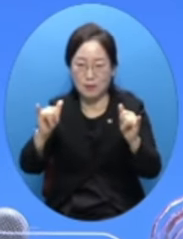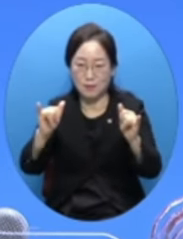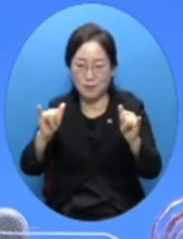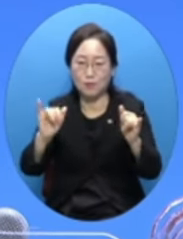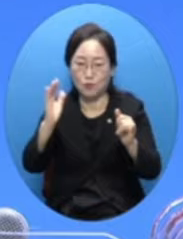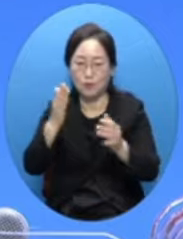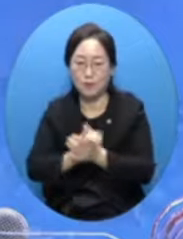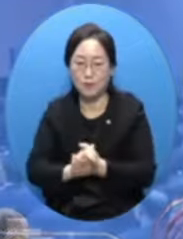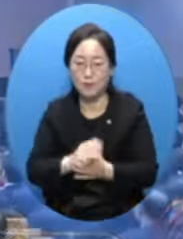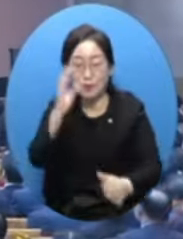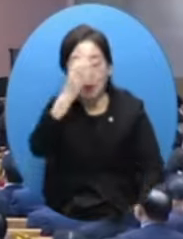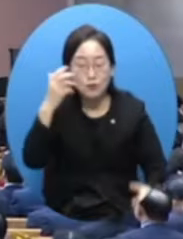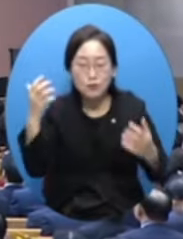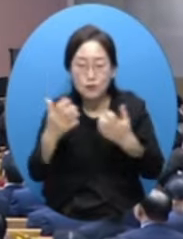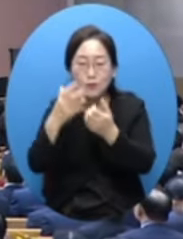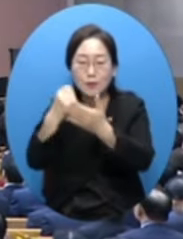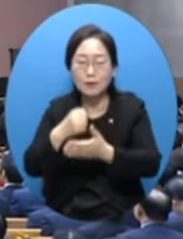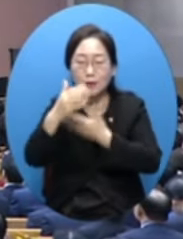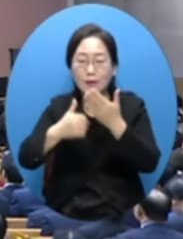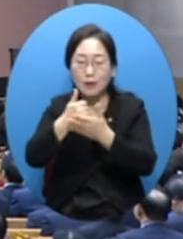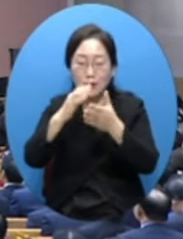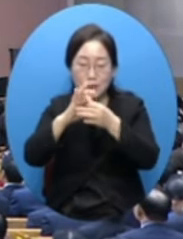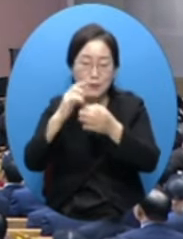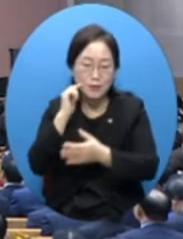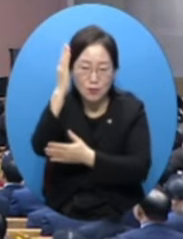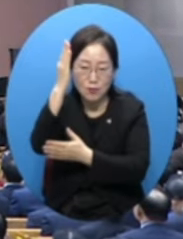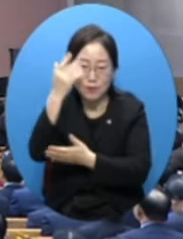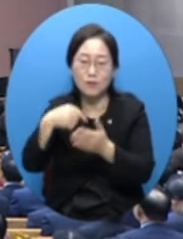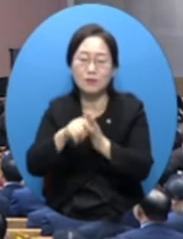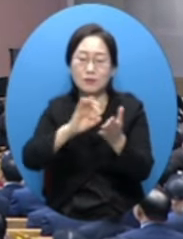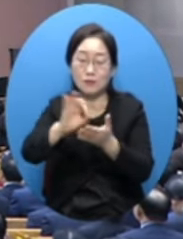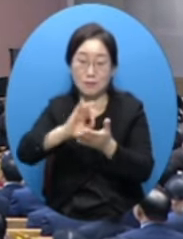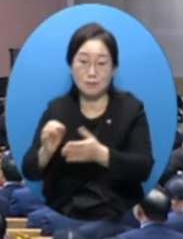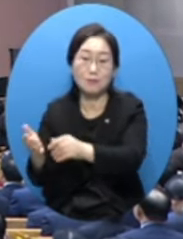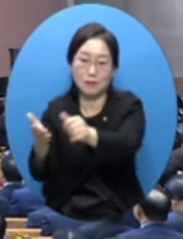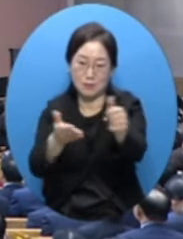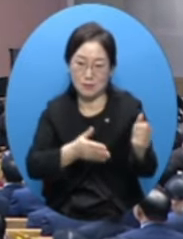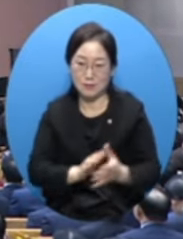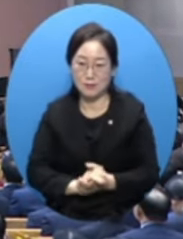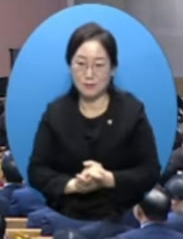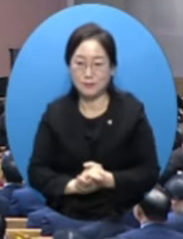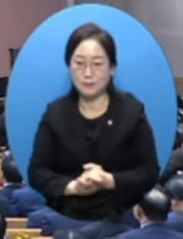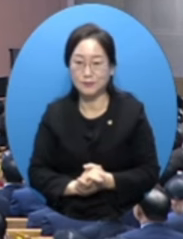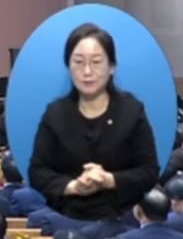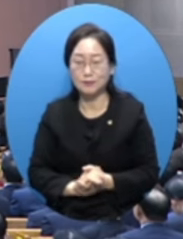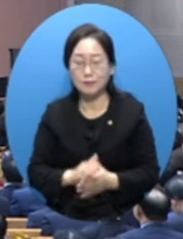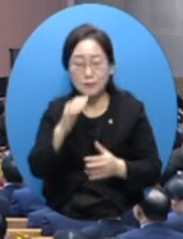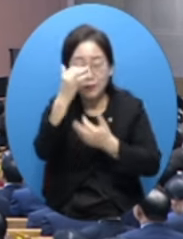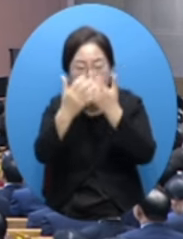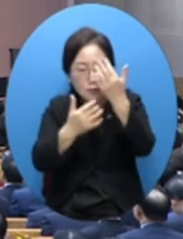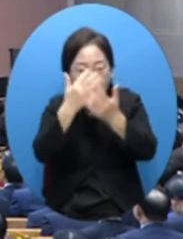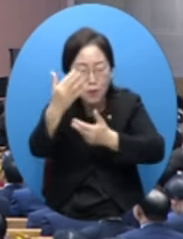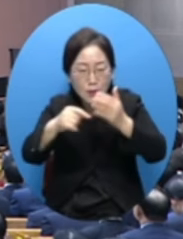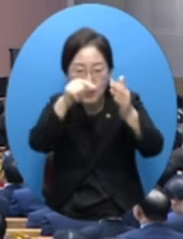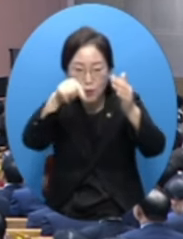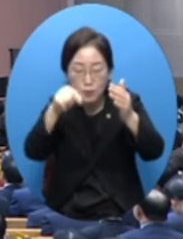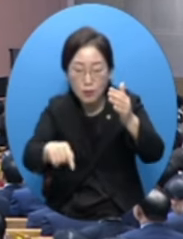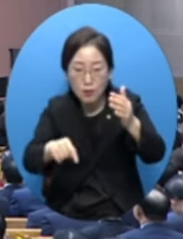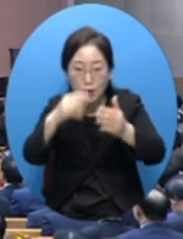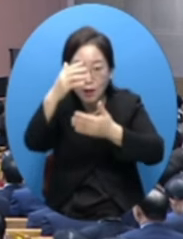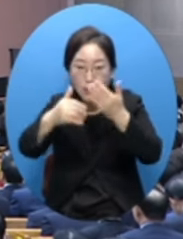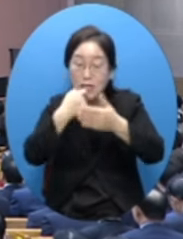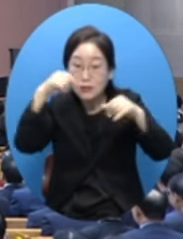성령 충만받아 하나님의 영광에서 쓰임받는 우리 모두가 되어야 하는 것입니다. 이 떨기나무 불꽃 가운데 하나님의 사자가